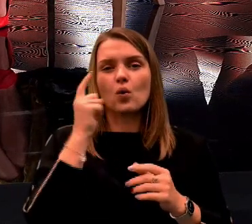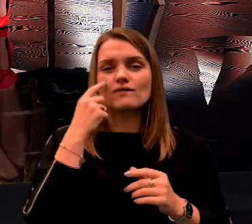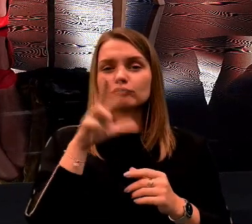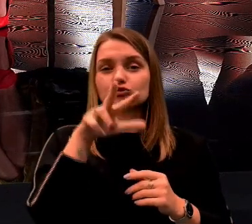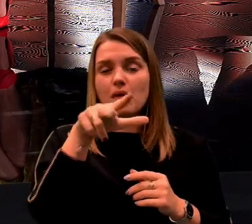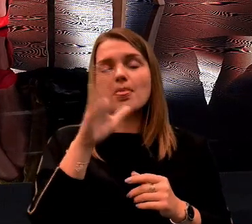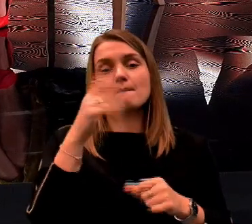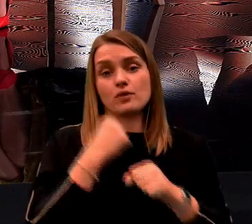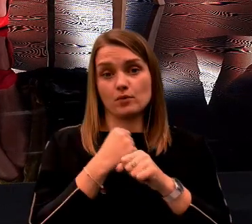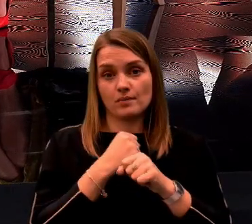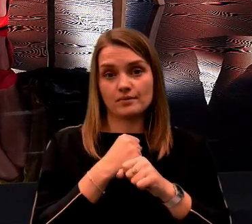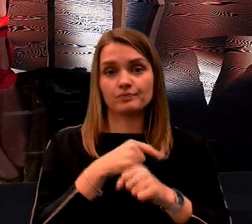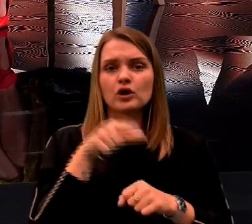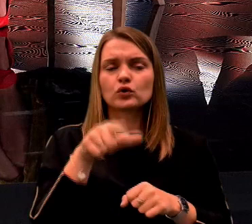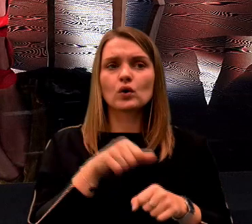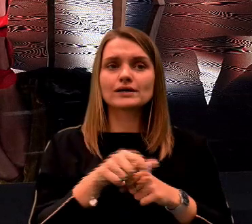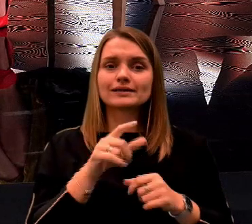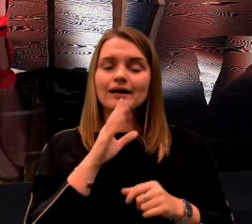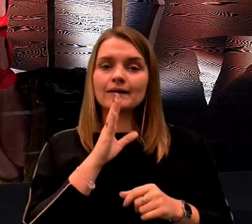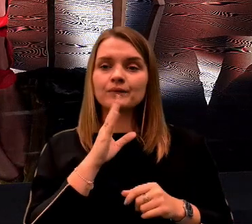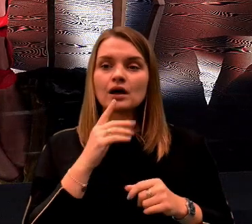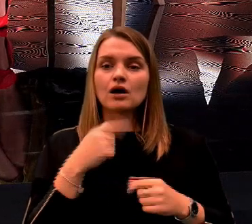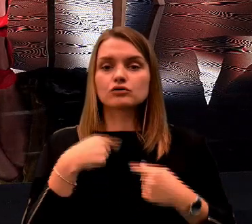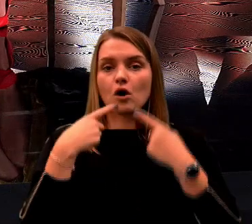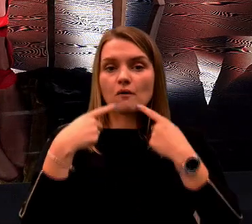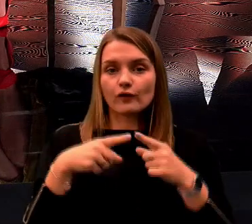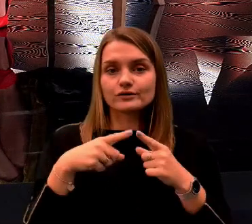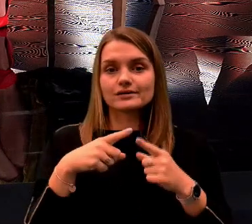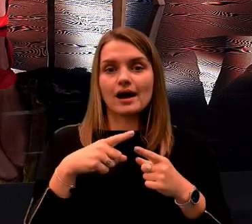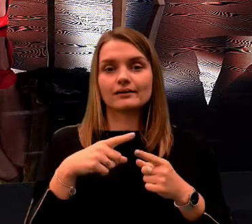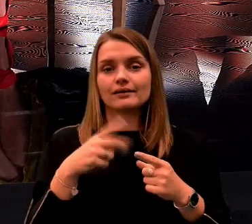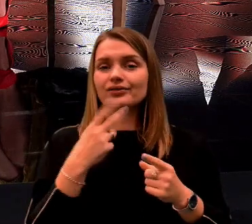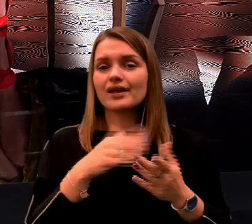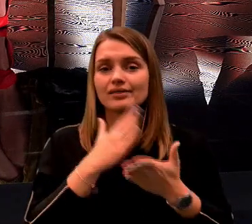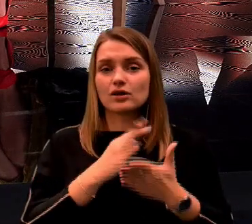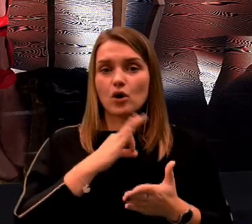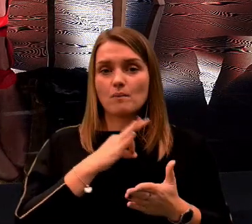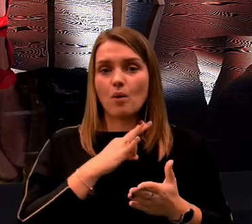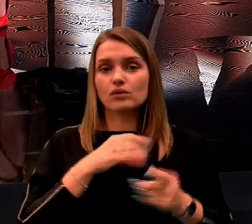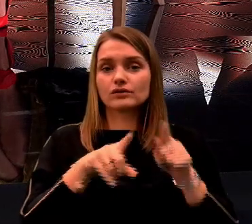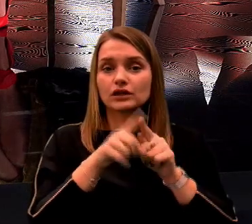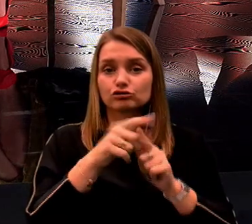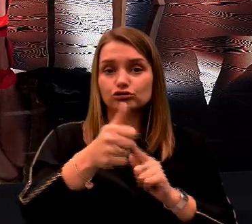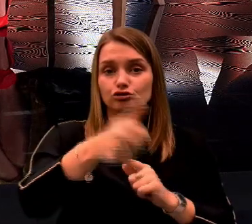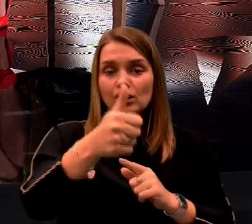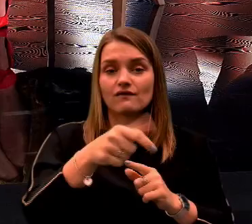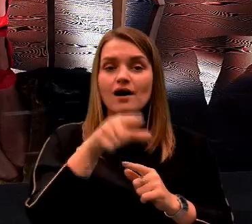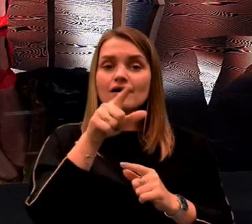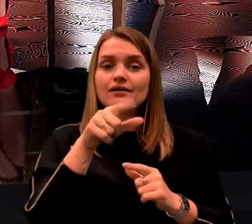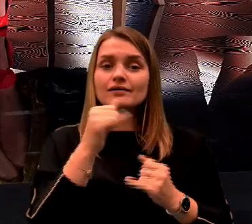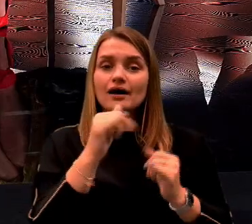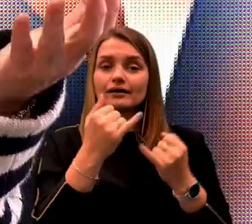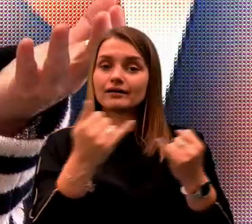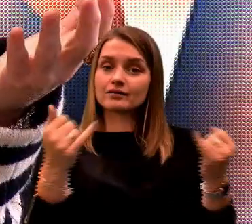I to jest zobowiązanie nie tylko, jest zarówno moje, jak i szefa, jak i tej osoby ocenianej.